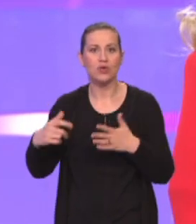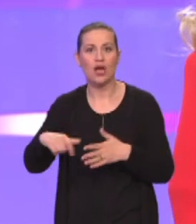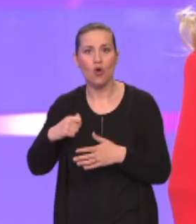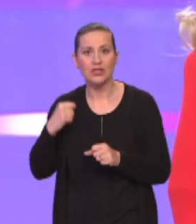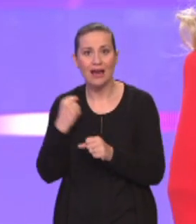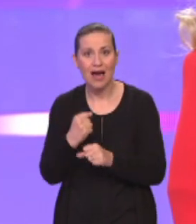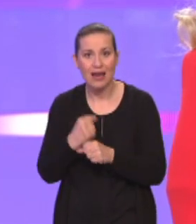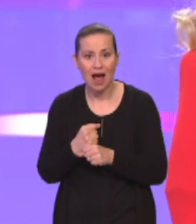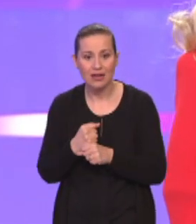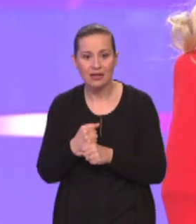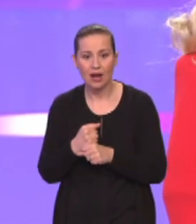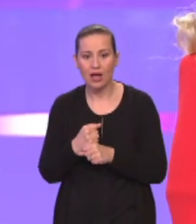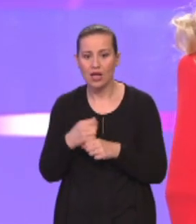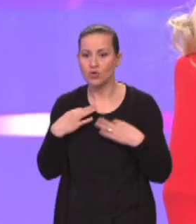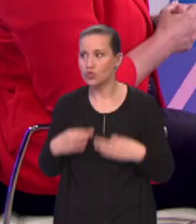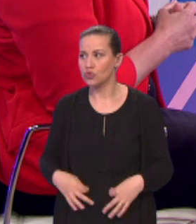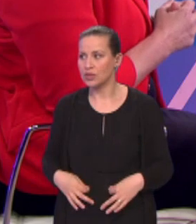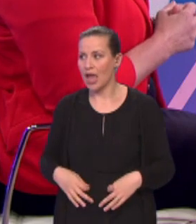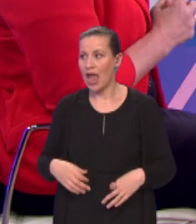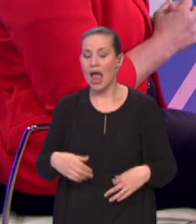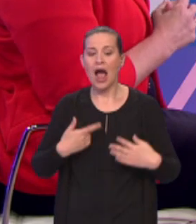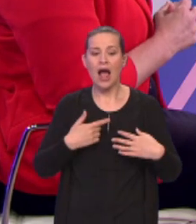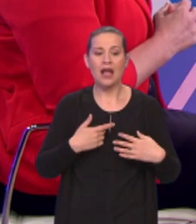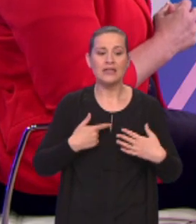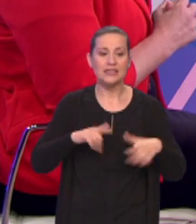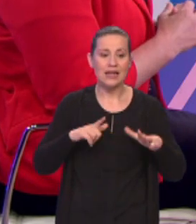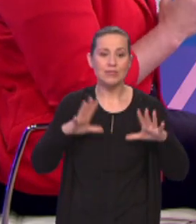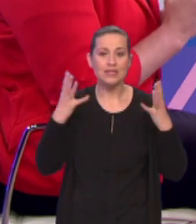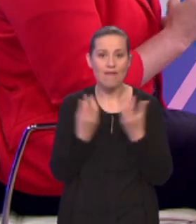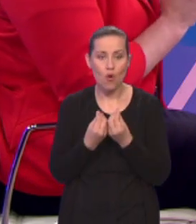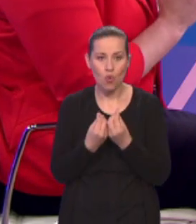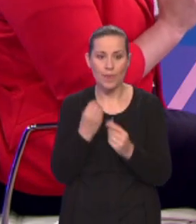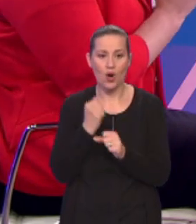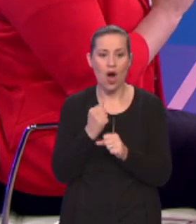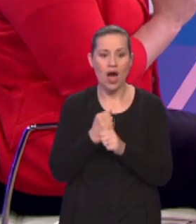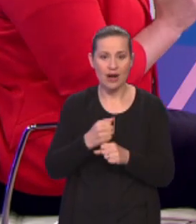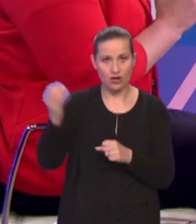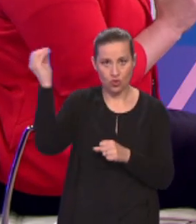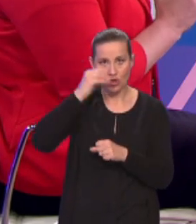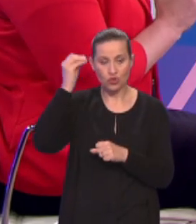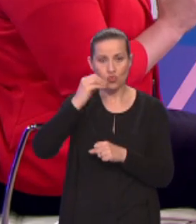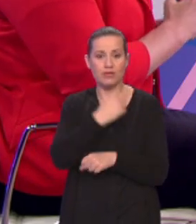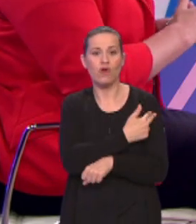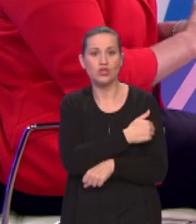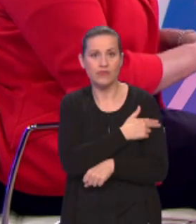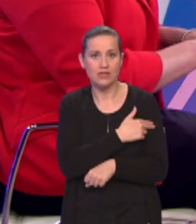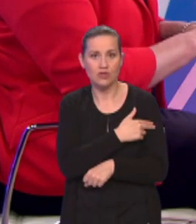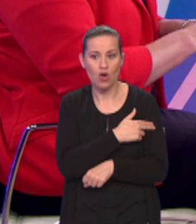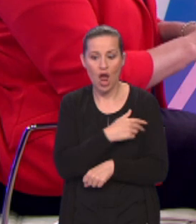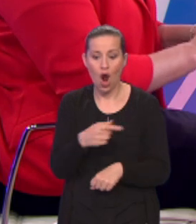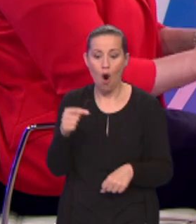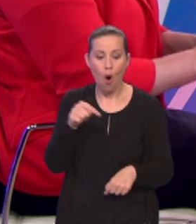radila u struci. 17. Ali sa djecom. Sa djecom. 17 godina, znači radnog iskustva u Švicarskoj. I